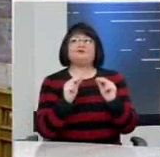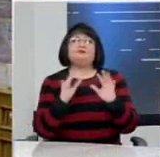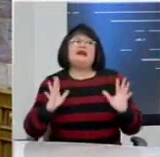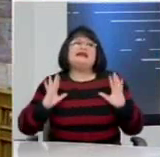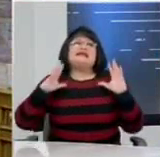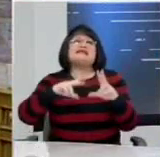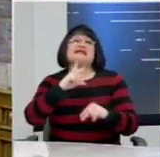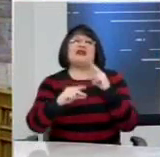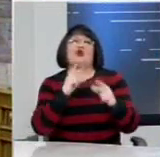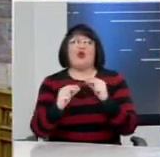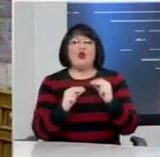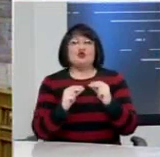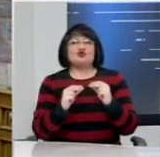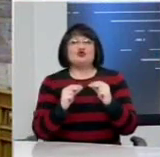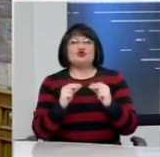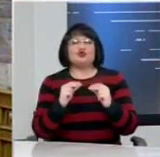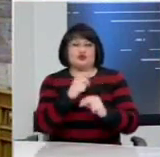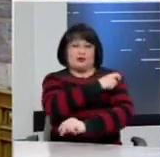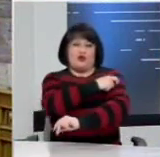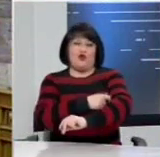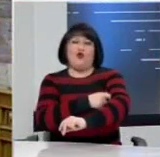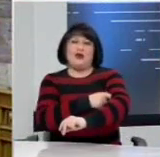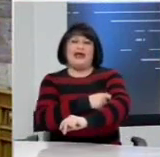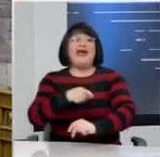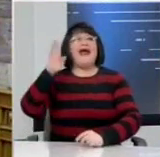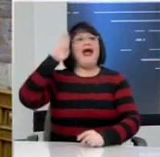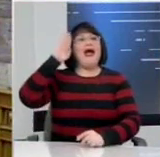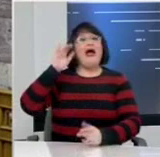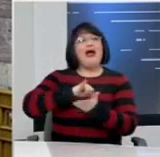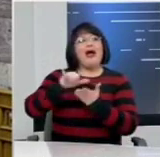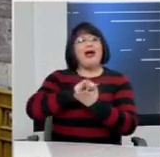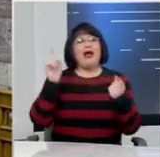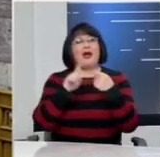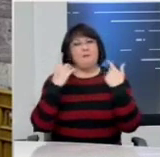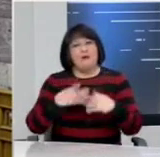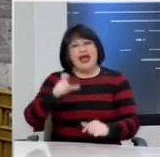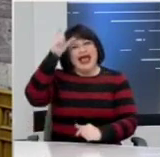Συνόδου του Οργανισμού Ηνωμένων Εθνών στη Νέα Υόρκη συνάντησε τον πρόεδρο Ερντογάν,